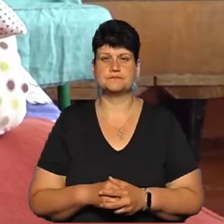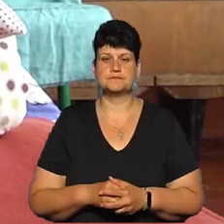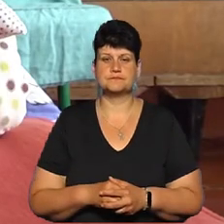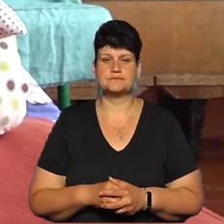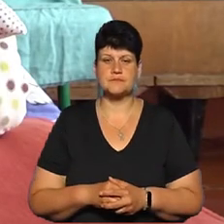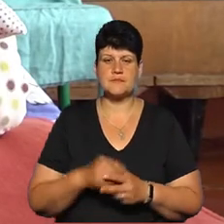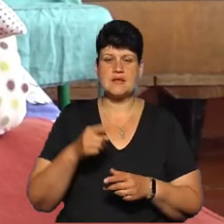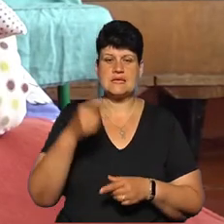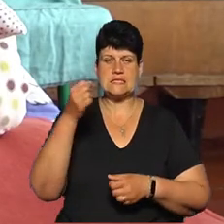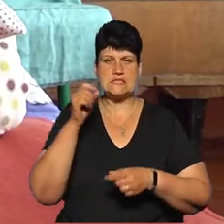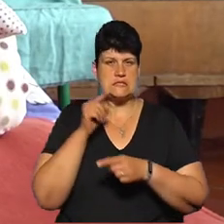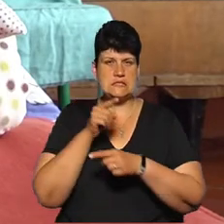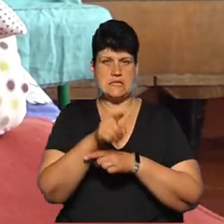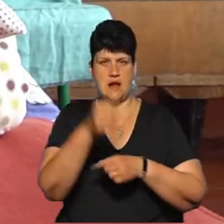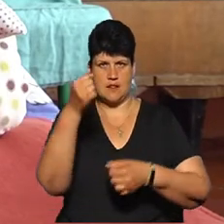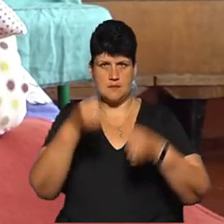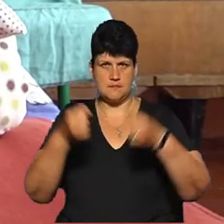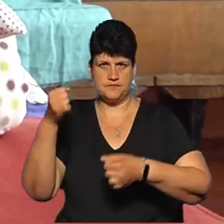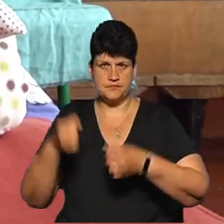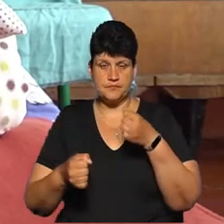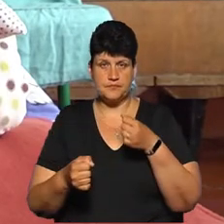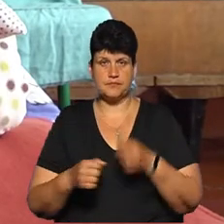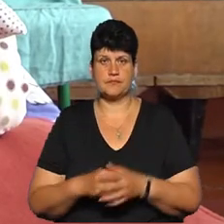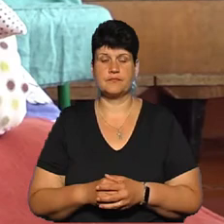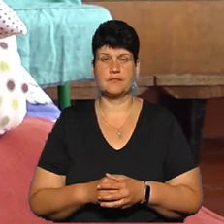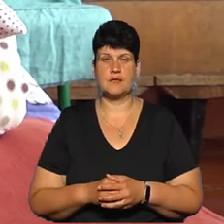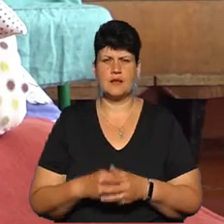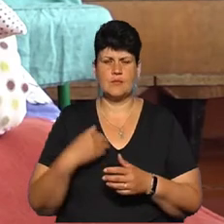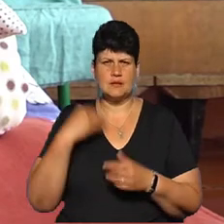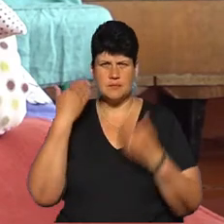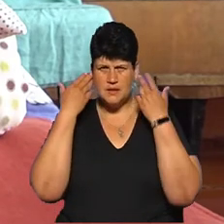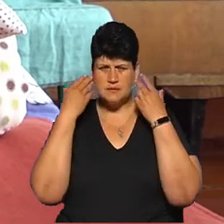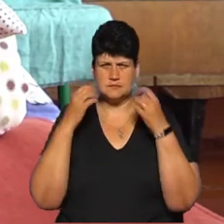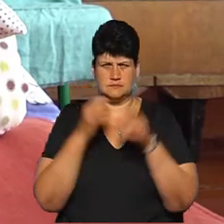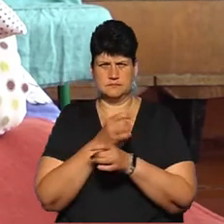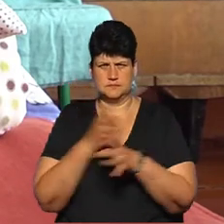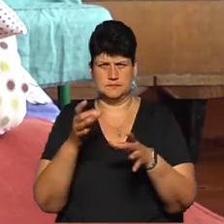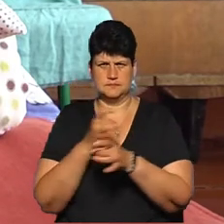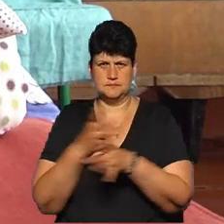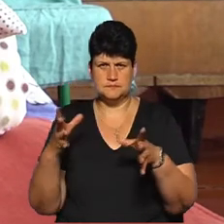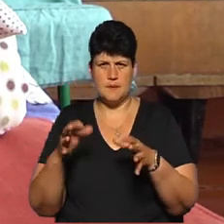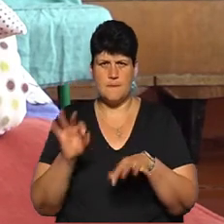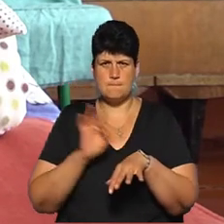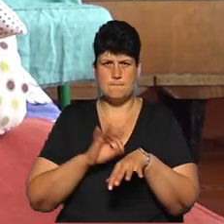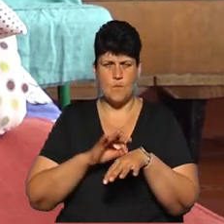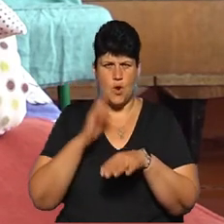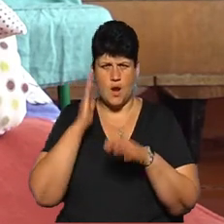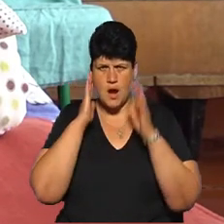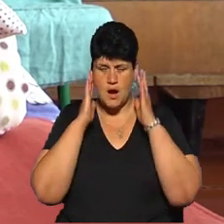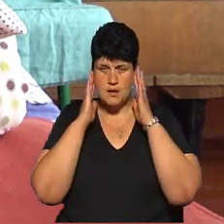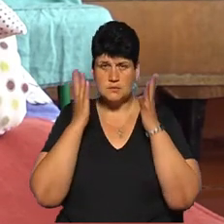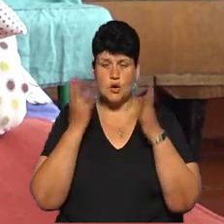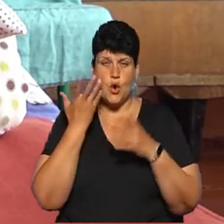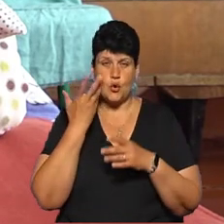Снаряди якраз падали поряд з нами там. Мене перетинки всі полопалися. Болять, оглушило. Кажуть, коли